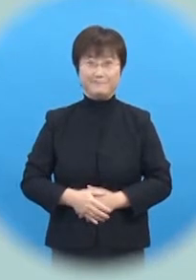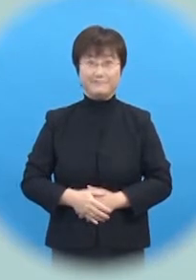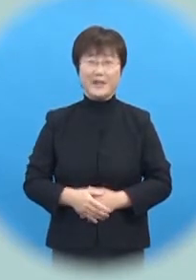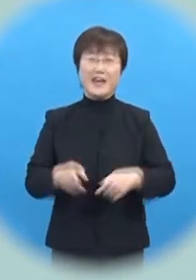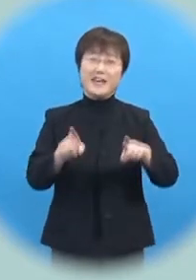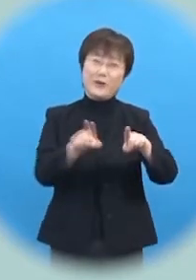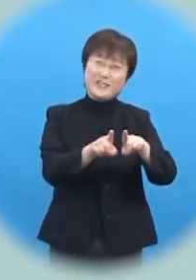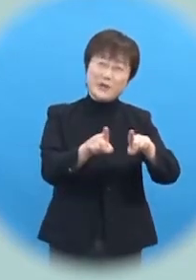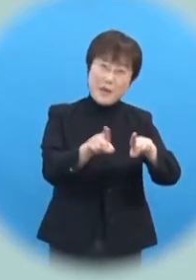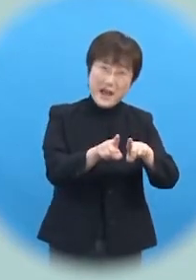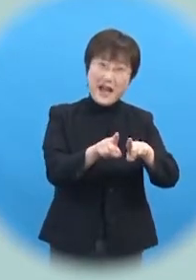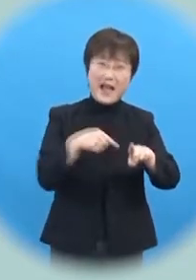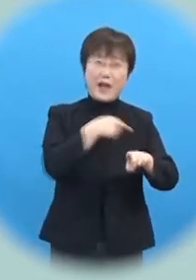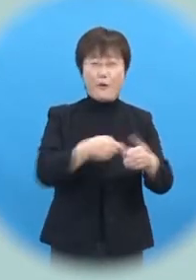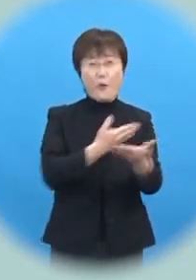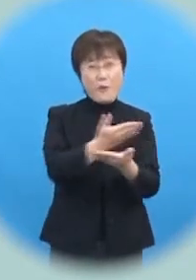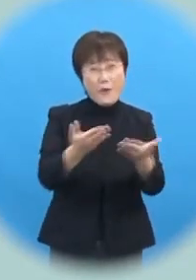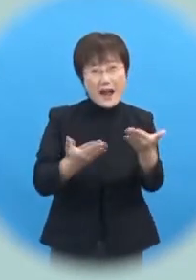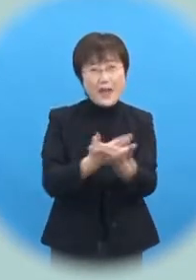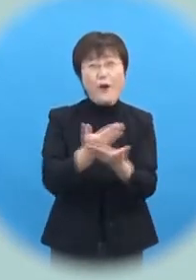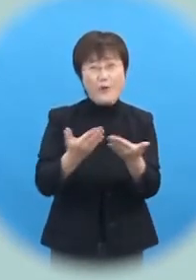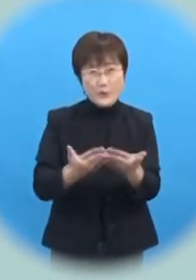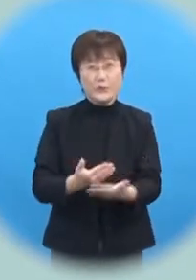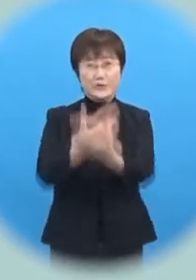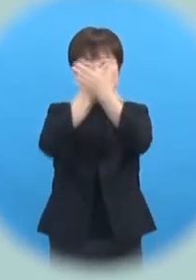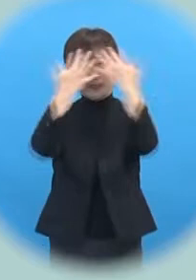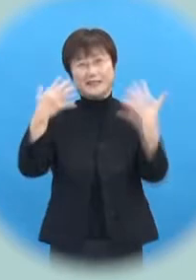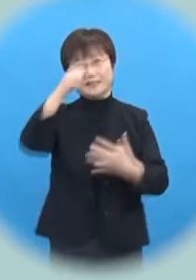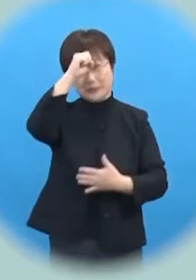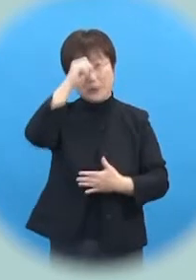寄り添えば心も通う認知症。